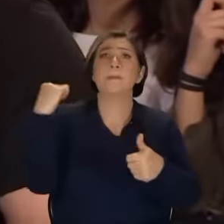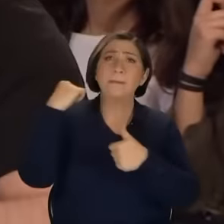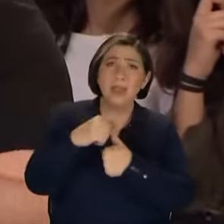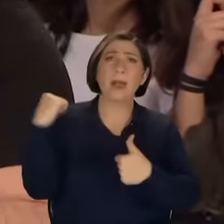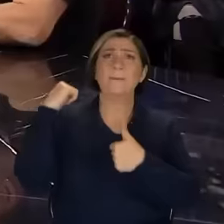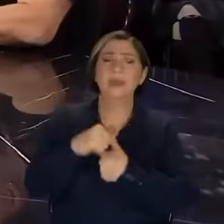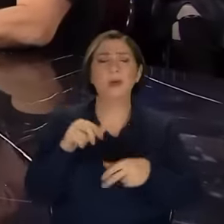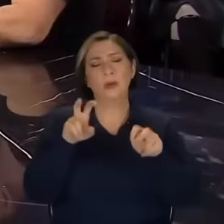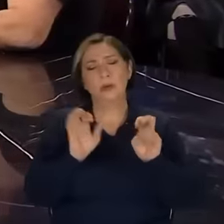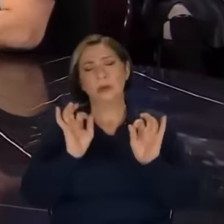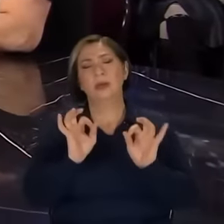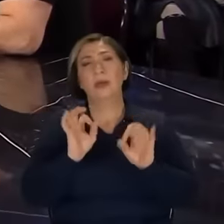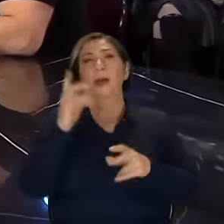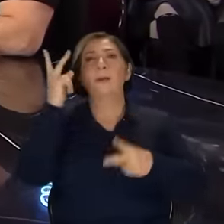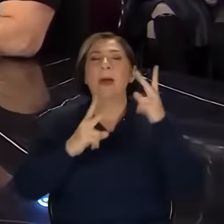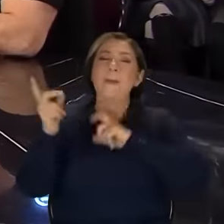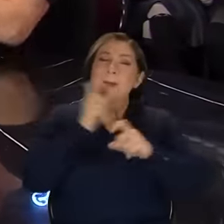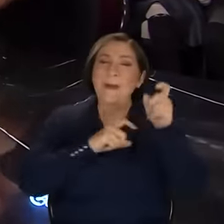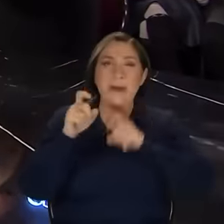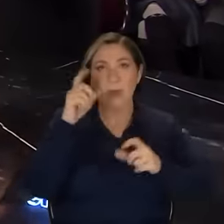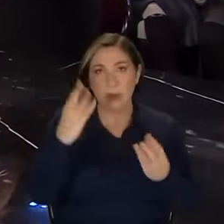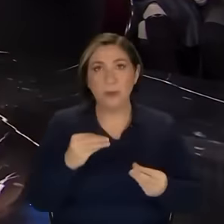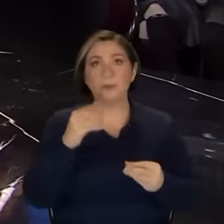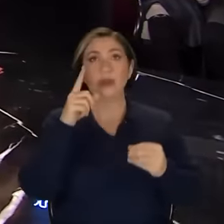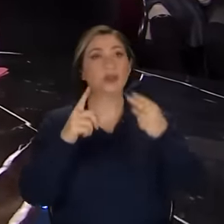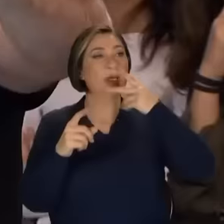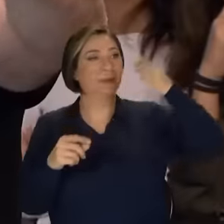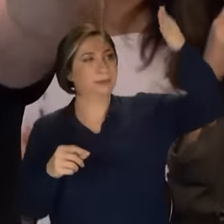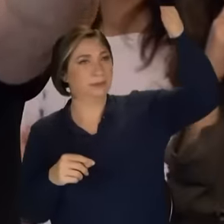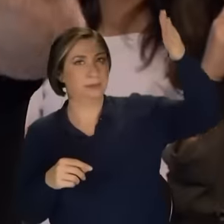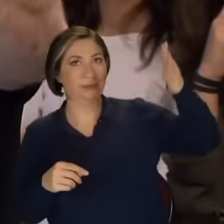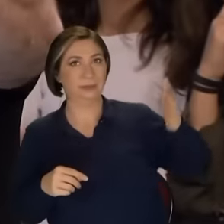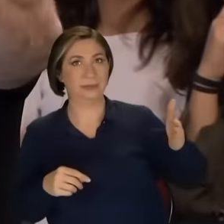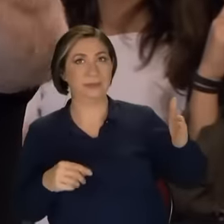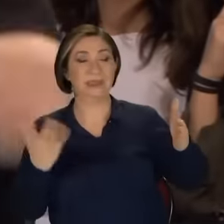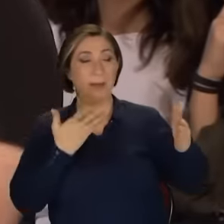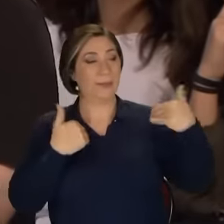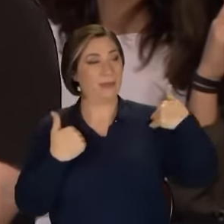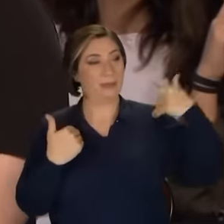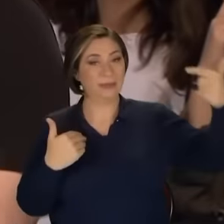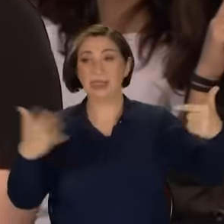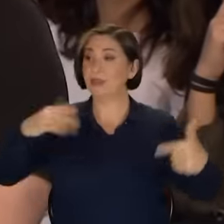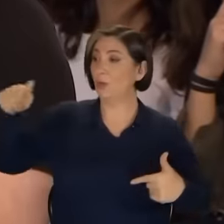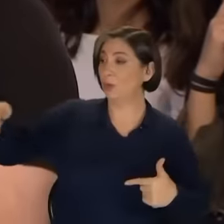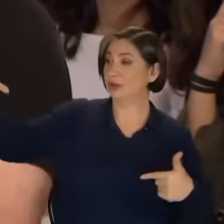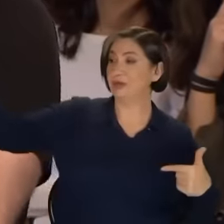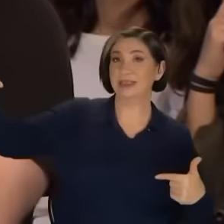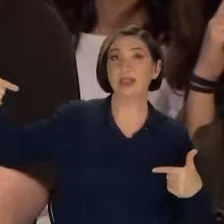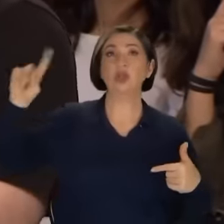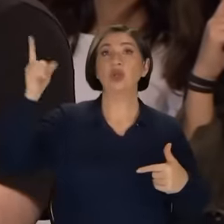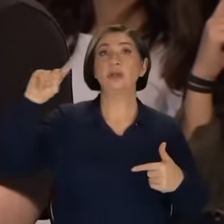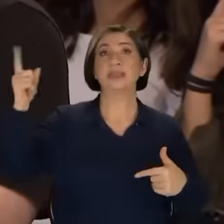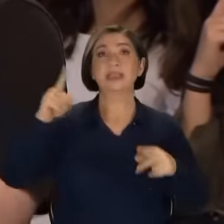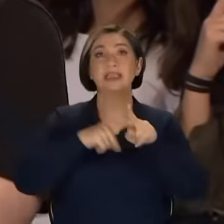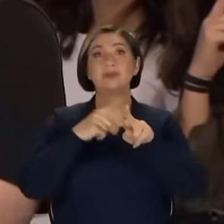hani laflar söyleniyor falan. Arada bir de hatalar yapılıyor. Şimdi şu cam açılıyor mesela. Ya benim yanımdan, ya Şener abinin yanından